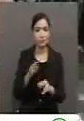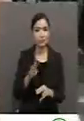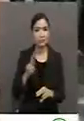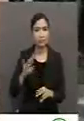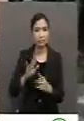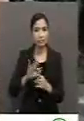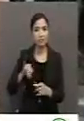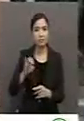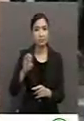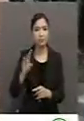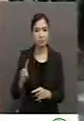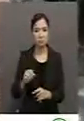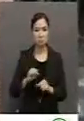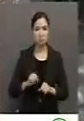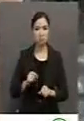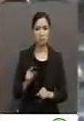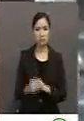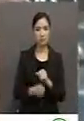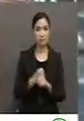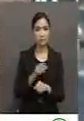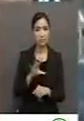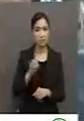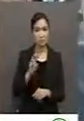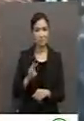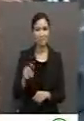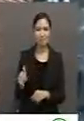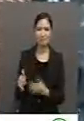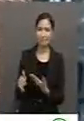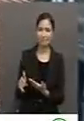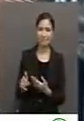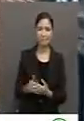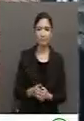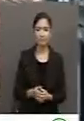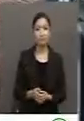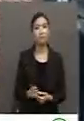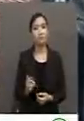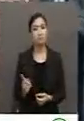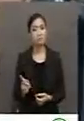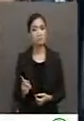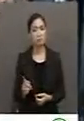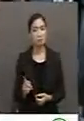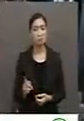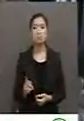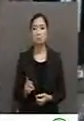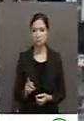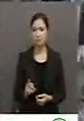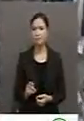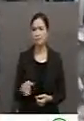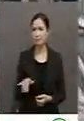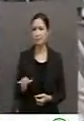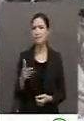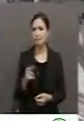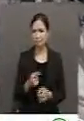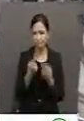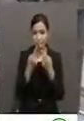พันธ์หนุ่มใหญ่วัย52ปีคนนี้ล่ะค่ะฮะขอบอกว่าไม่ธรรมดานะ